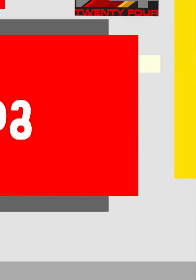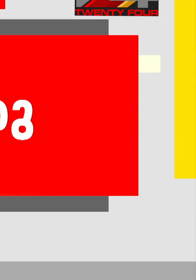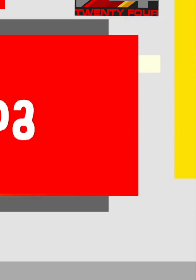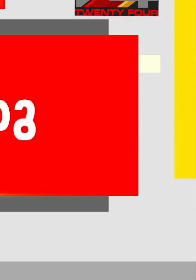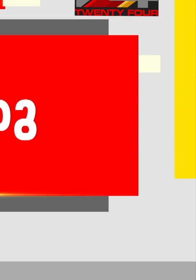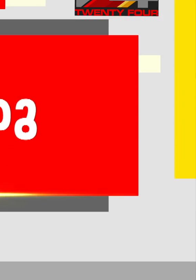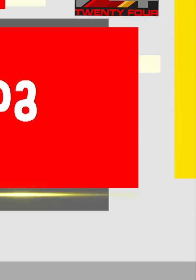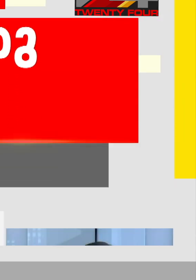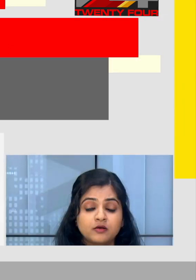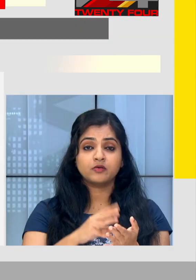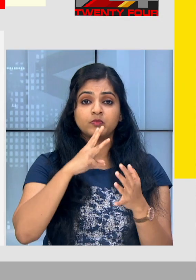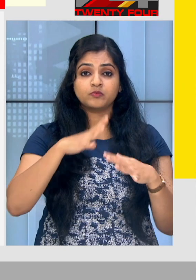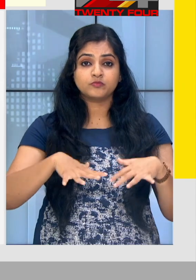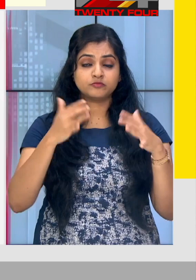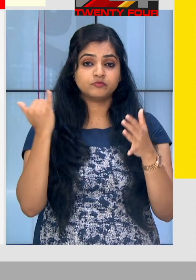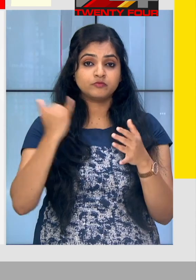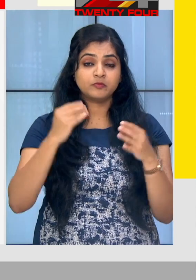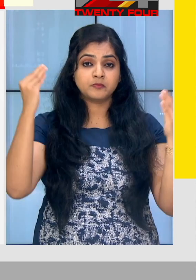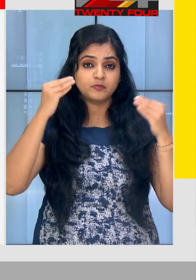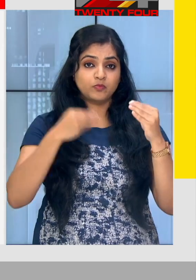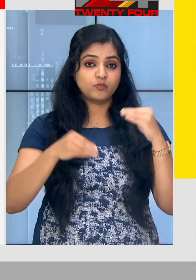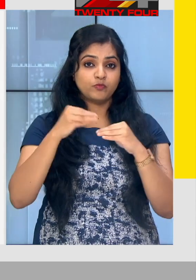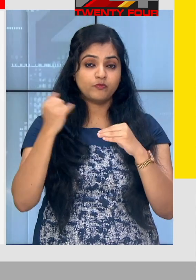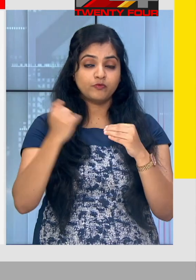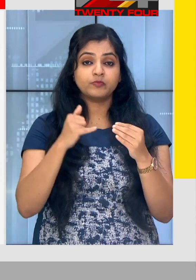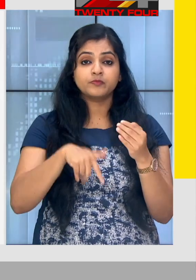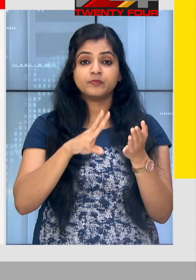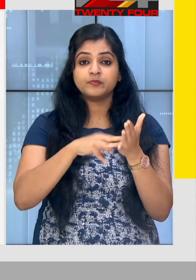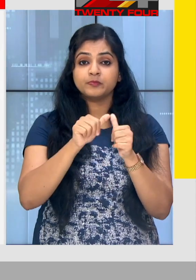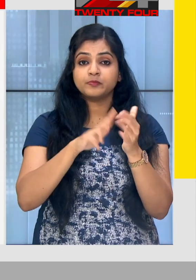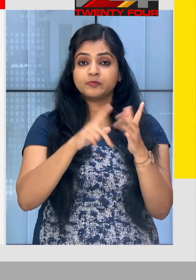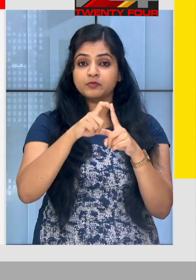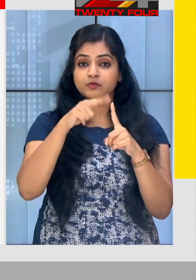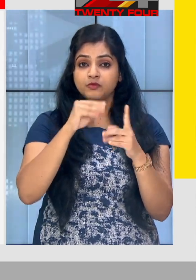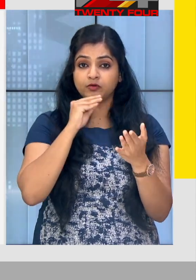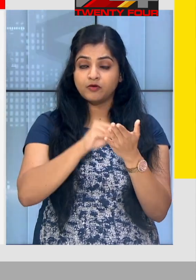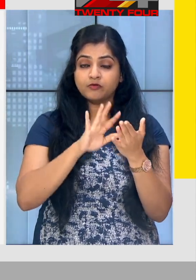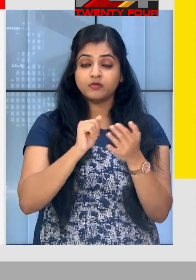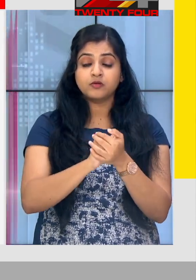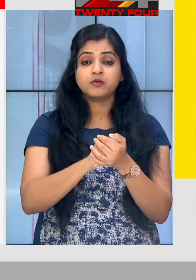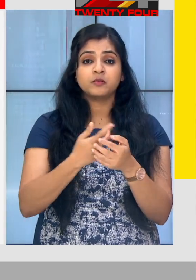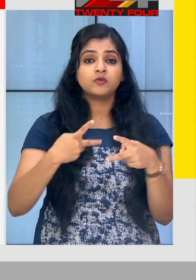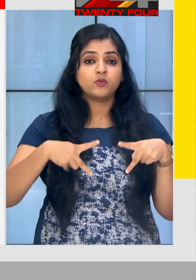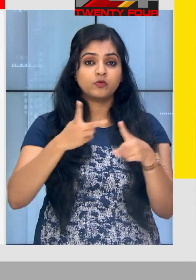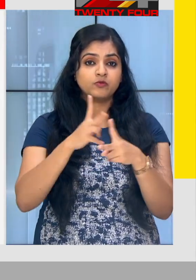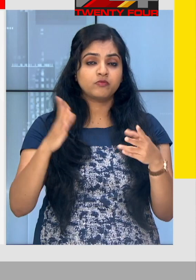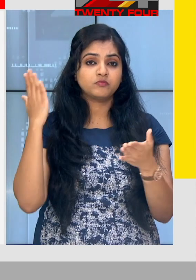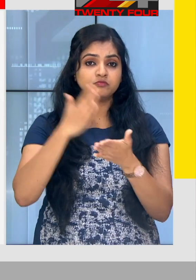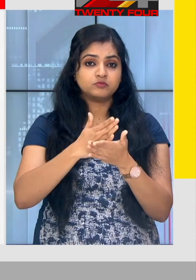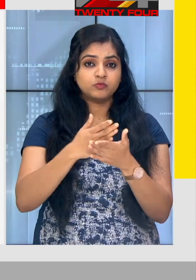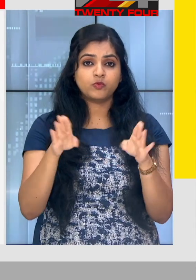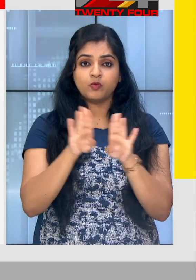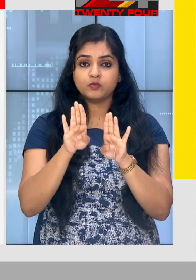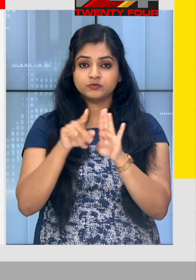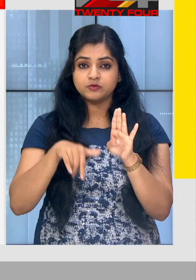വീണ്ടും മിന്നൽപ്രളയ മുന്നറിയിപ്പ് വരുന്നു, അതും മാണ്ഡിയിൽ പല പാതകളും അടയ്ക്കുന്നു. ഈ ഘട്ടത്തിൽ മലയാളികളുടെ മടക്കയാത്ര ഇനിയും വൈകുമെന്നാണോ, അവരെ എവിടേക്കാണ്